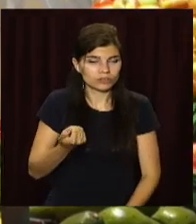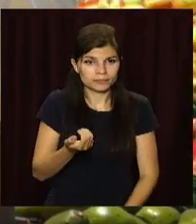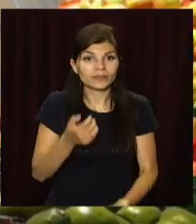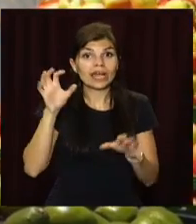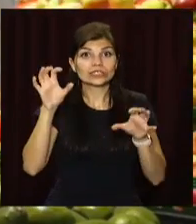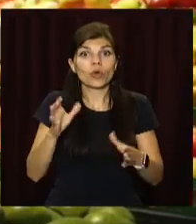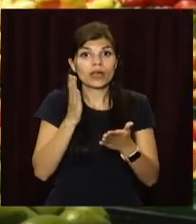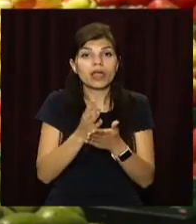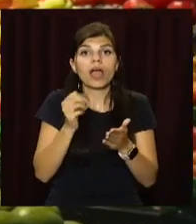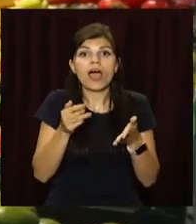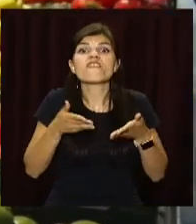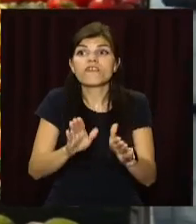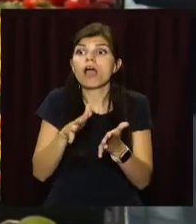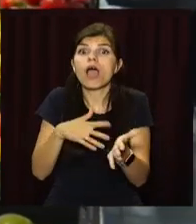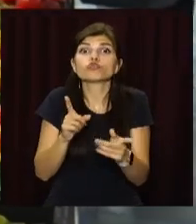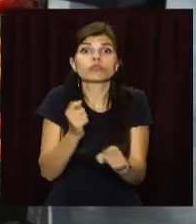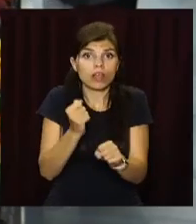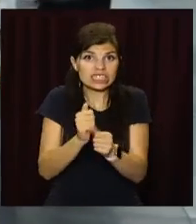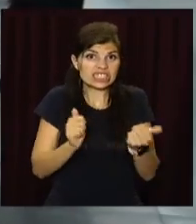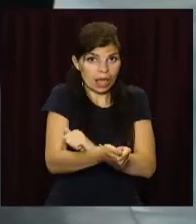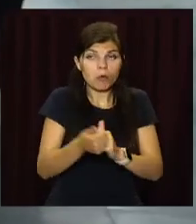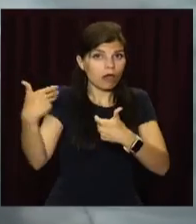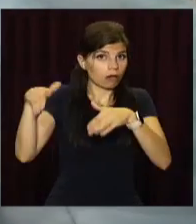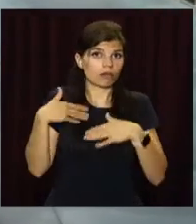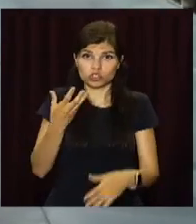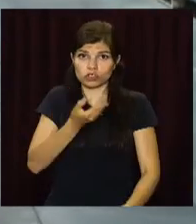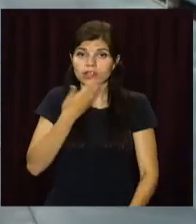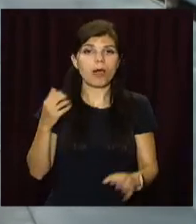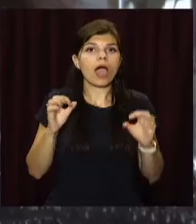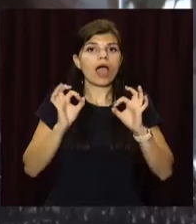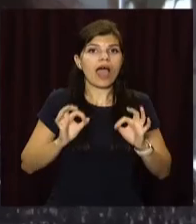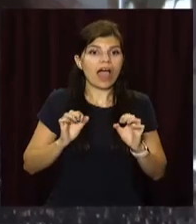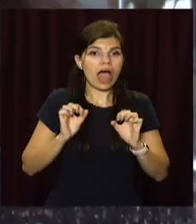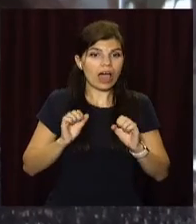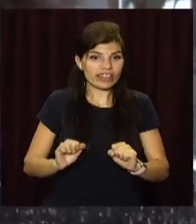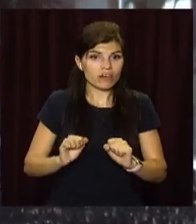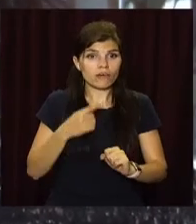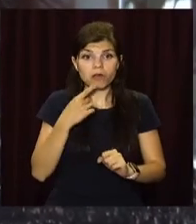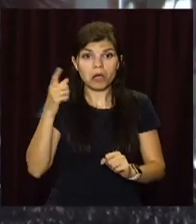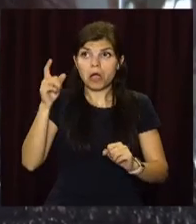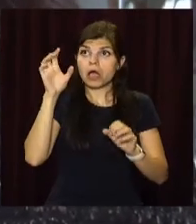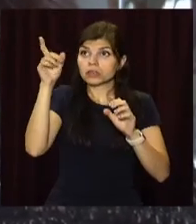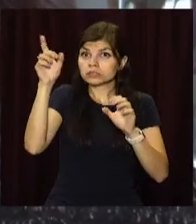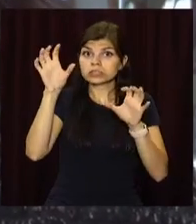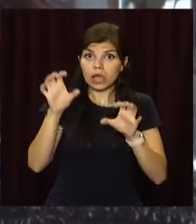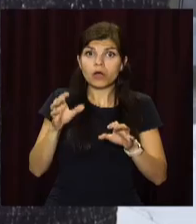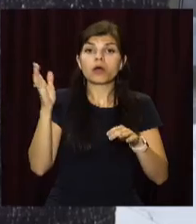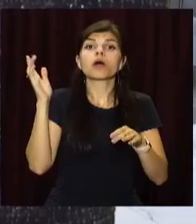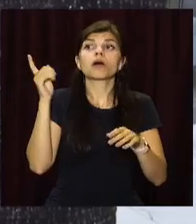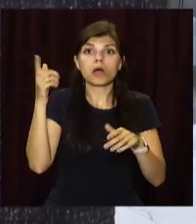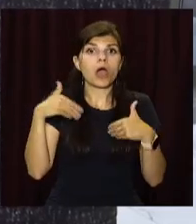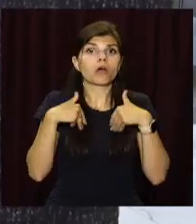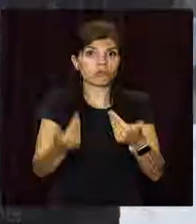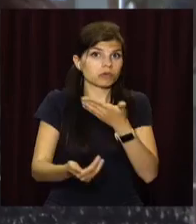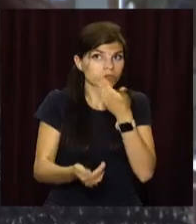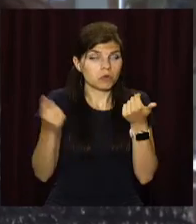є, а шляхів його втілення поки немає, акцентує адвокатка Майя Сергеєва. Законодатель не предложил альтернативу этим пакетикам.